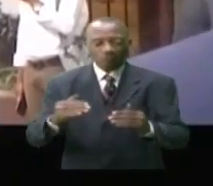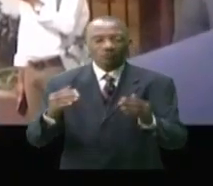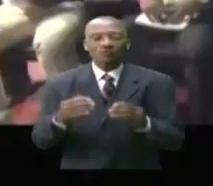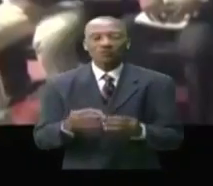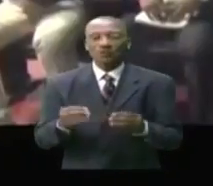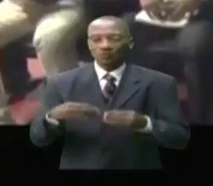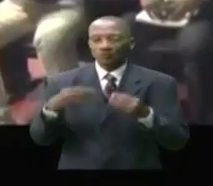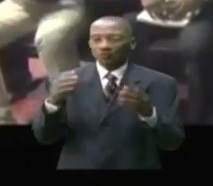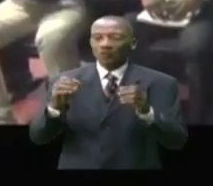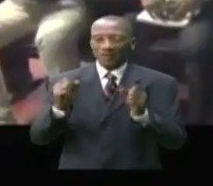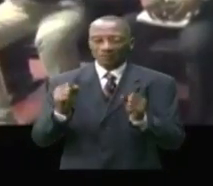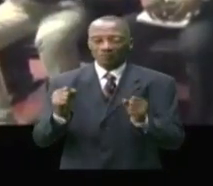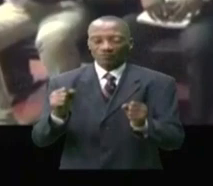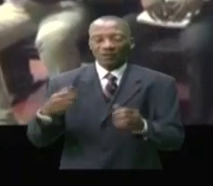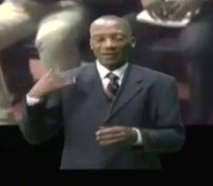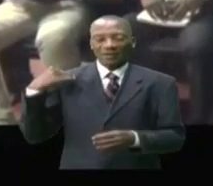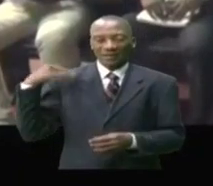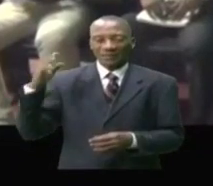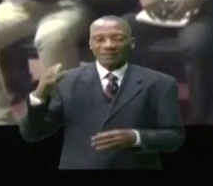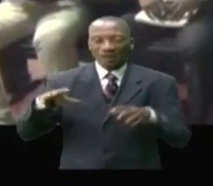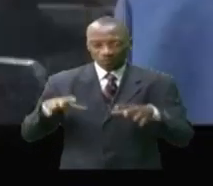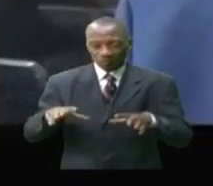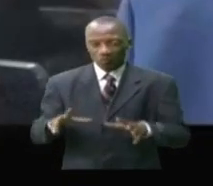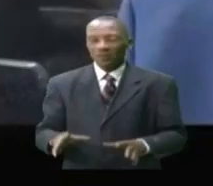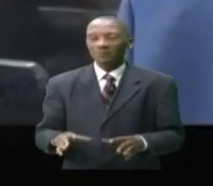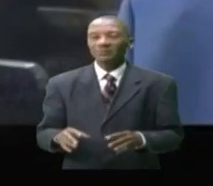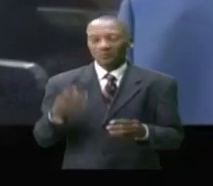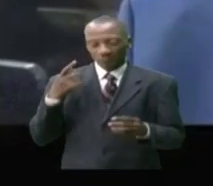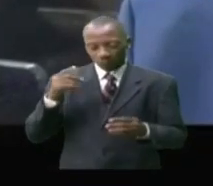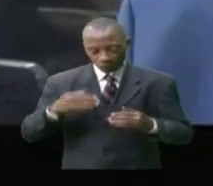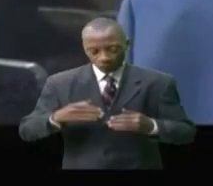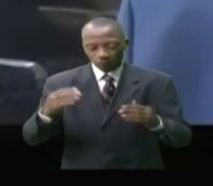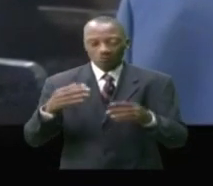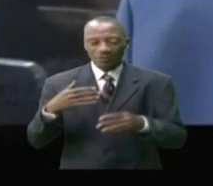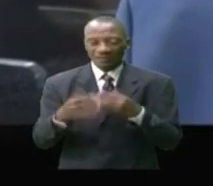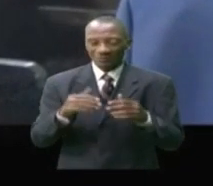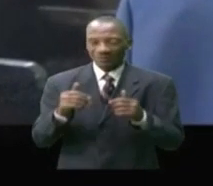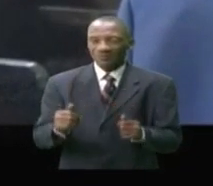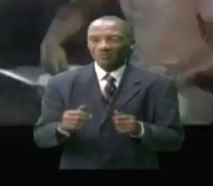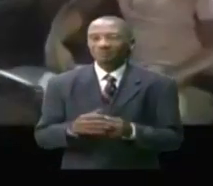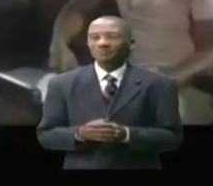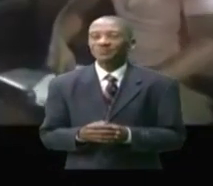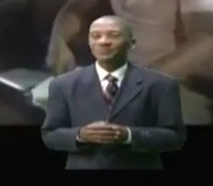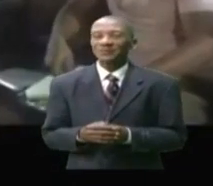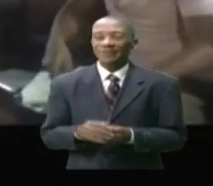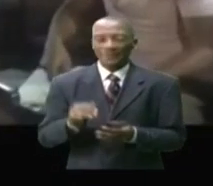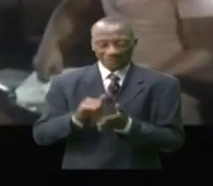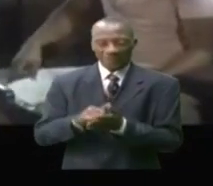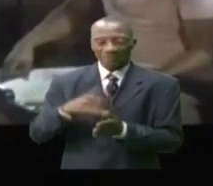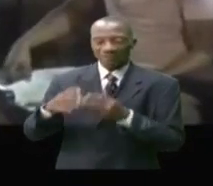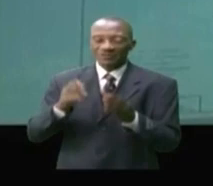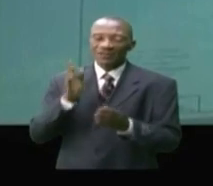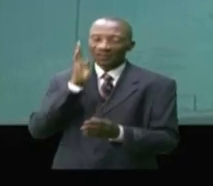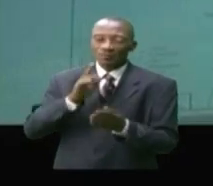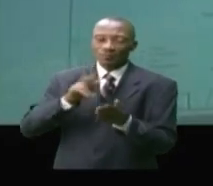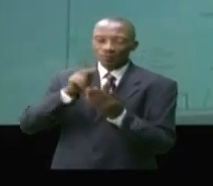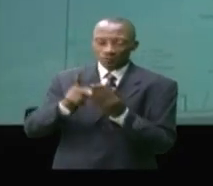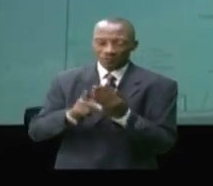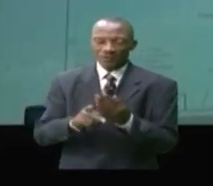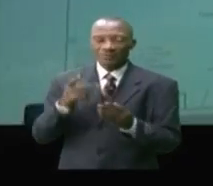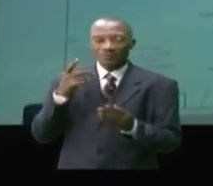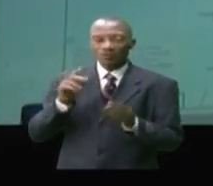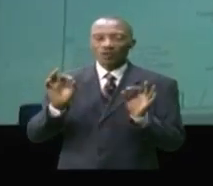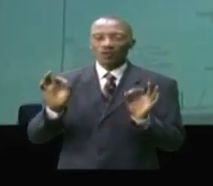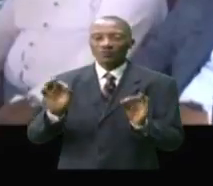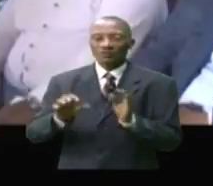l'État congolais. Il s'est de noter que cette conférence sur l'avant-projet d'une nouvelle constitution de la République démocratique du Congo